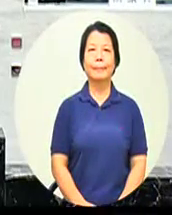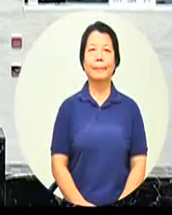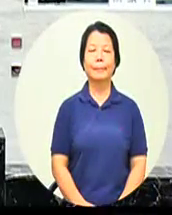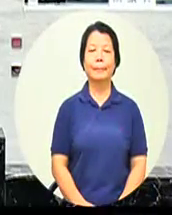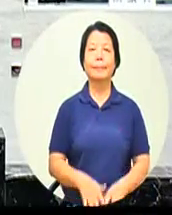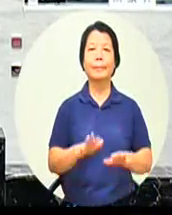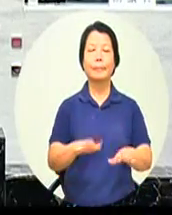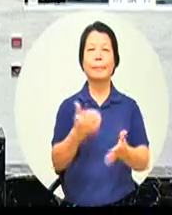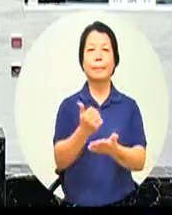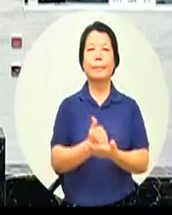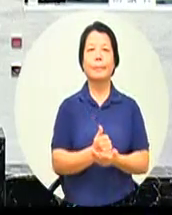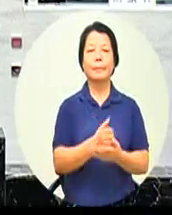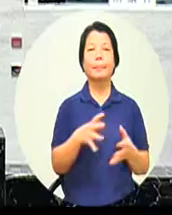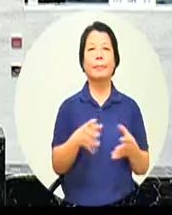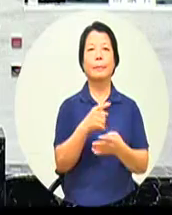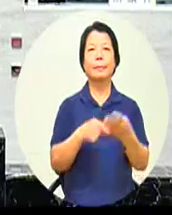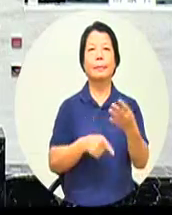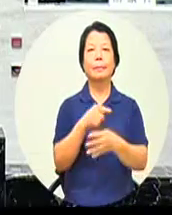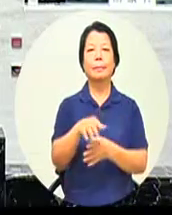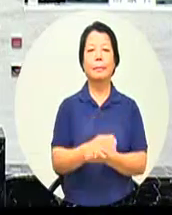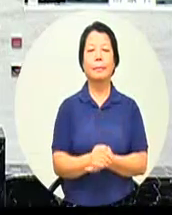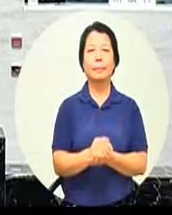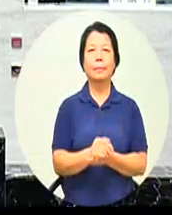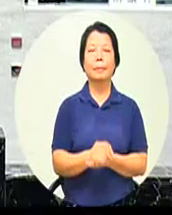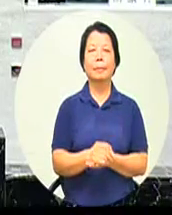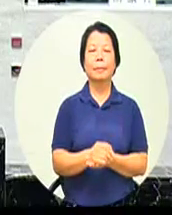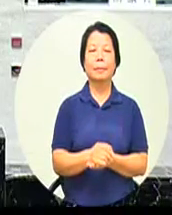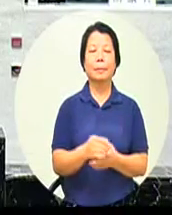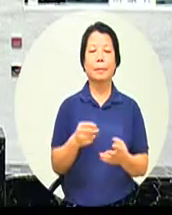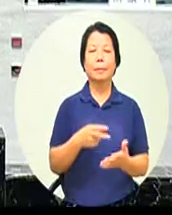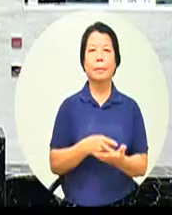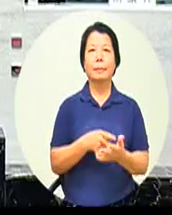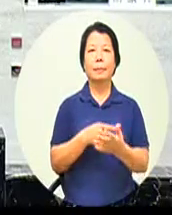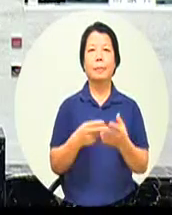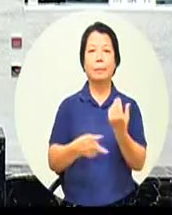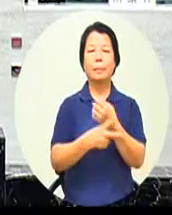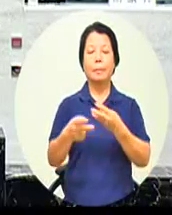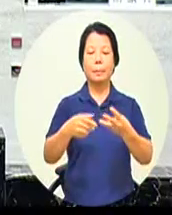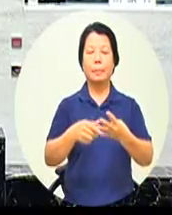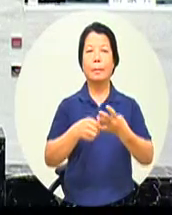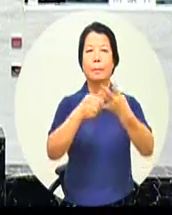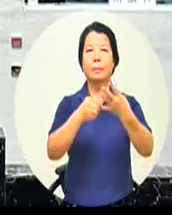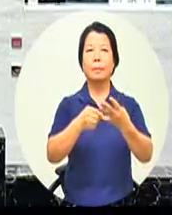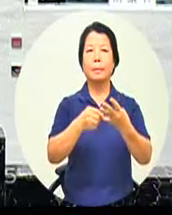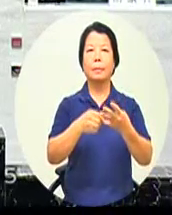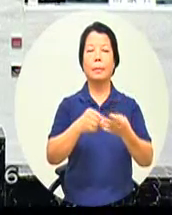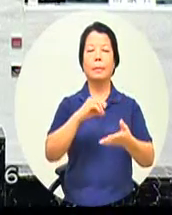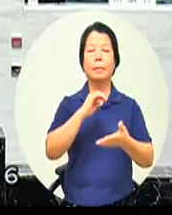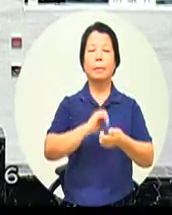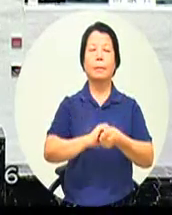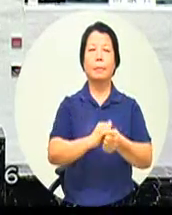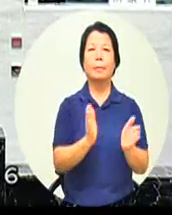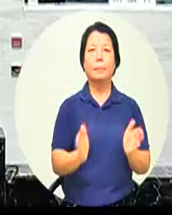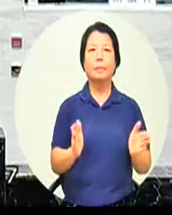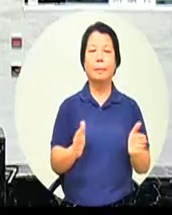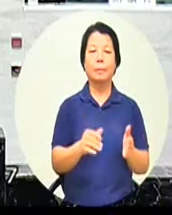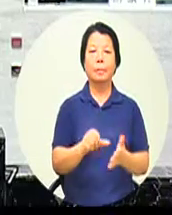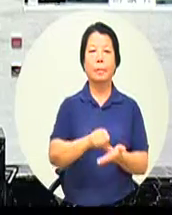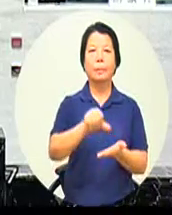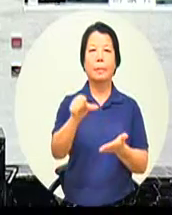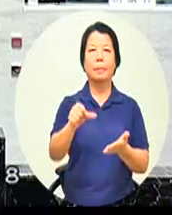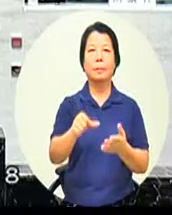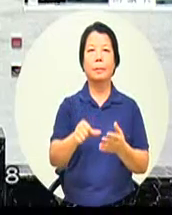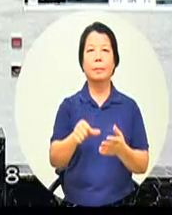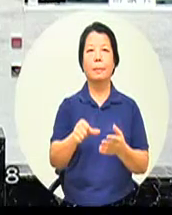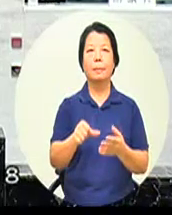现在请各位同仁详阅本会第二届第四次定期大会第五次的会议记录。